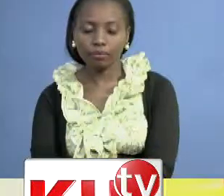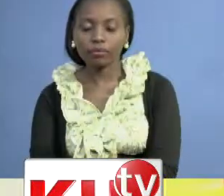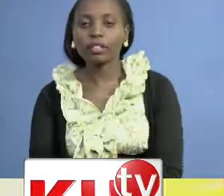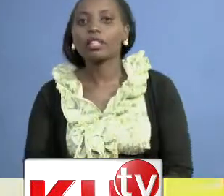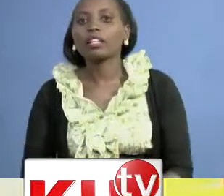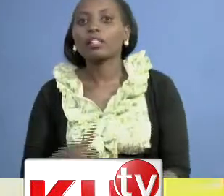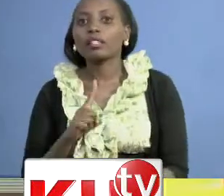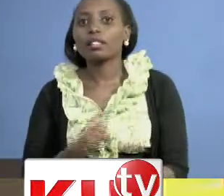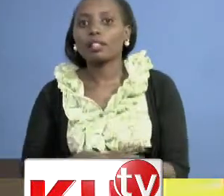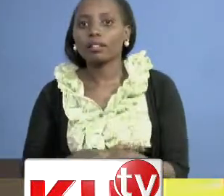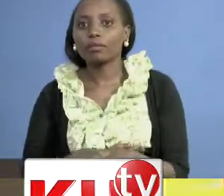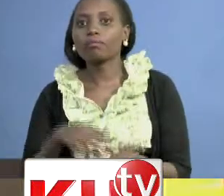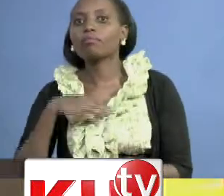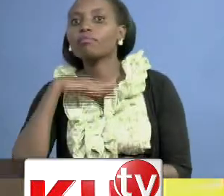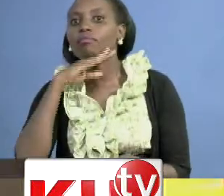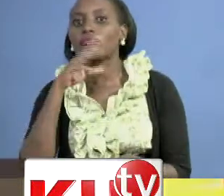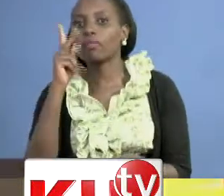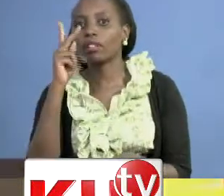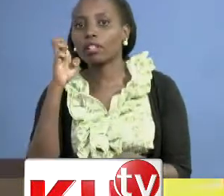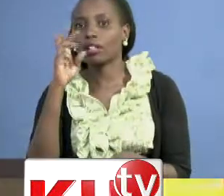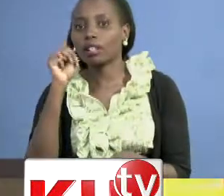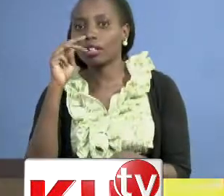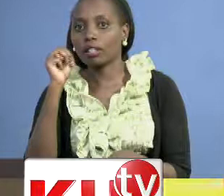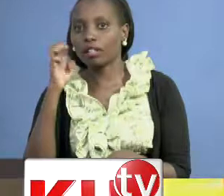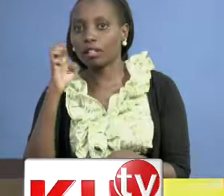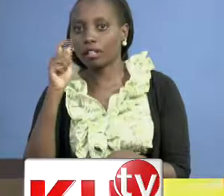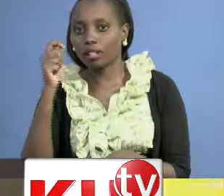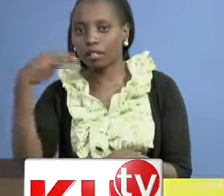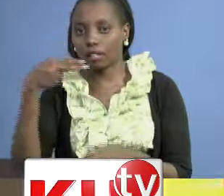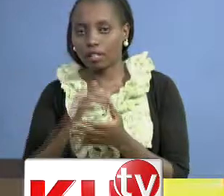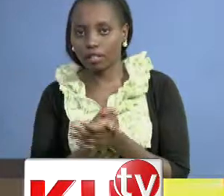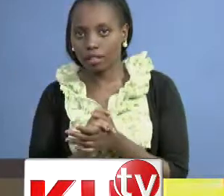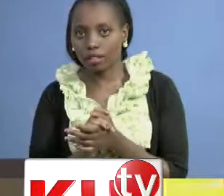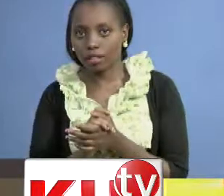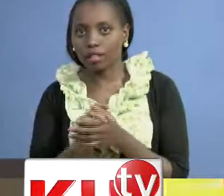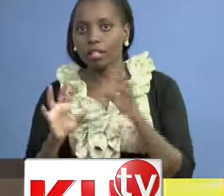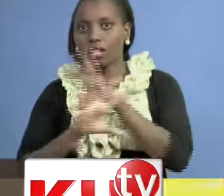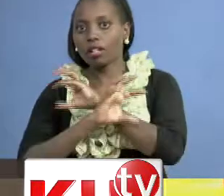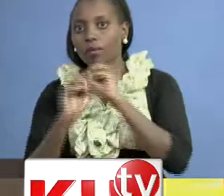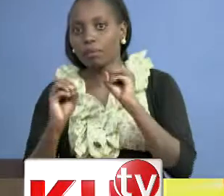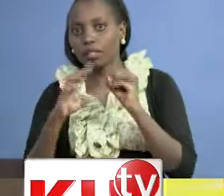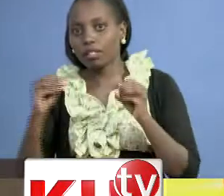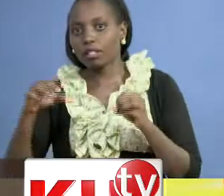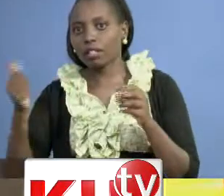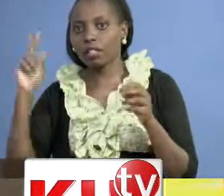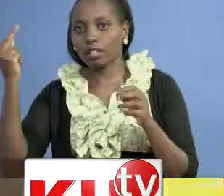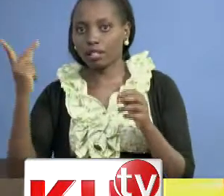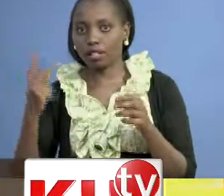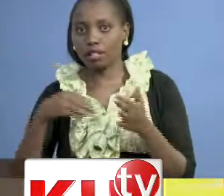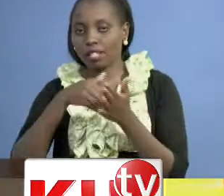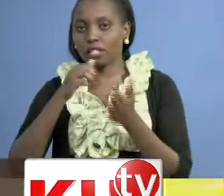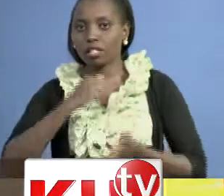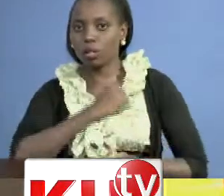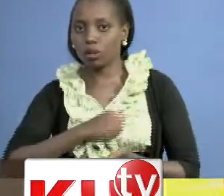Baada ya kifo cha mwanasiasa mkongwe Kenneth Matiba, Wakenya wakiongozwa na Rais Uhuru Kenyatta wameendelea kutuma rambirambi zao